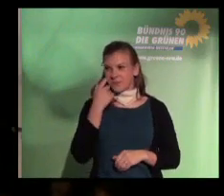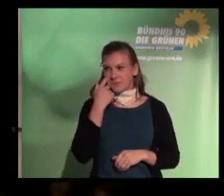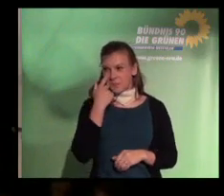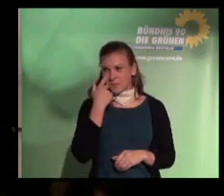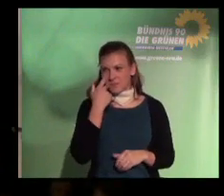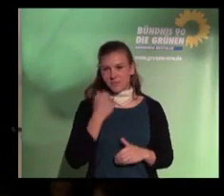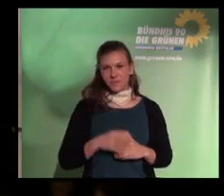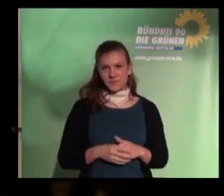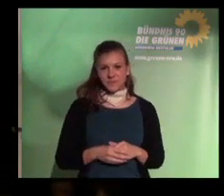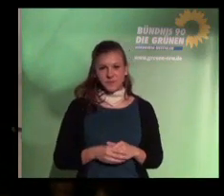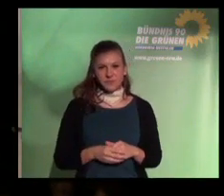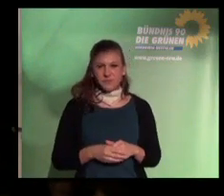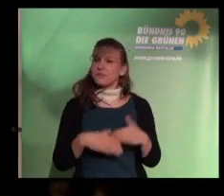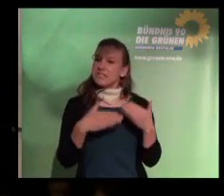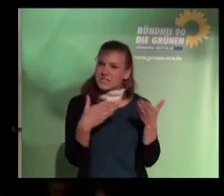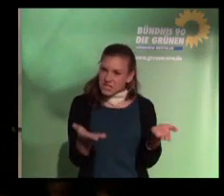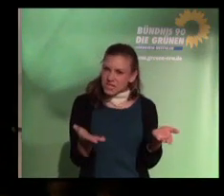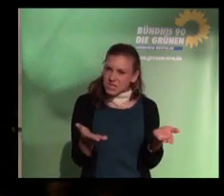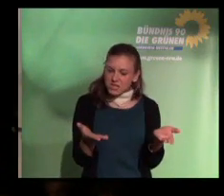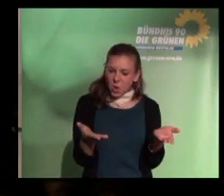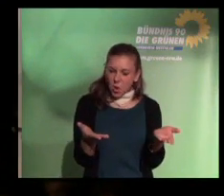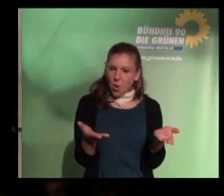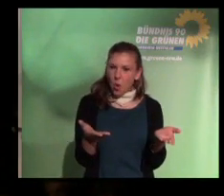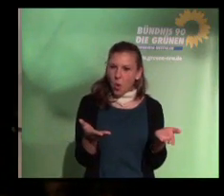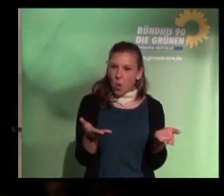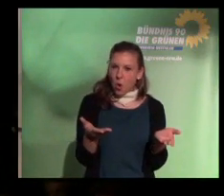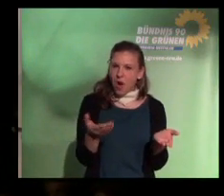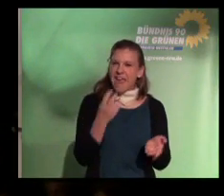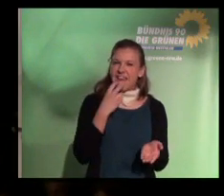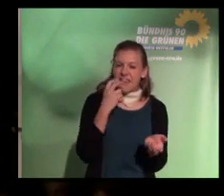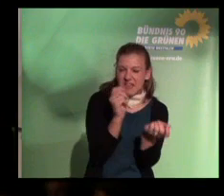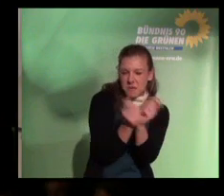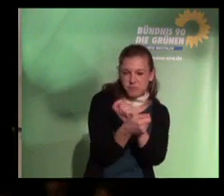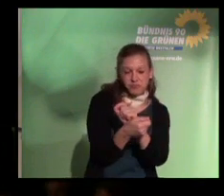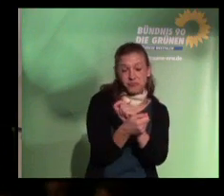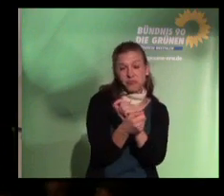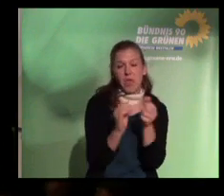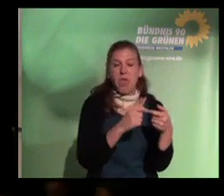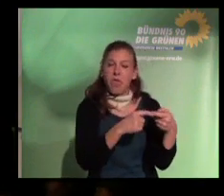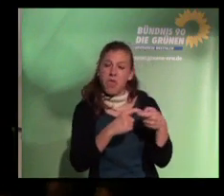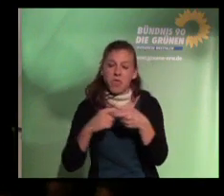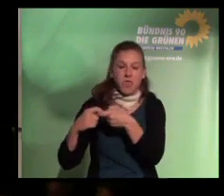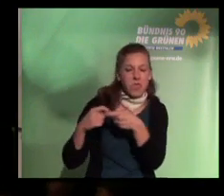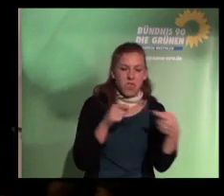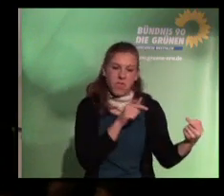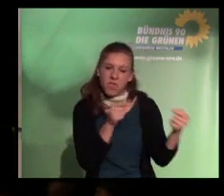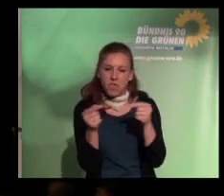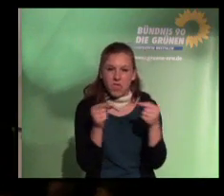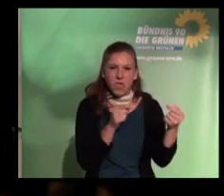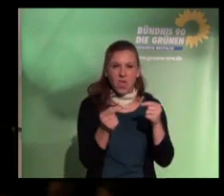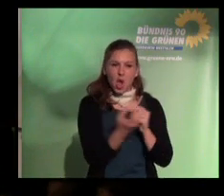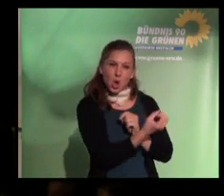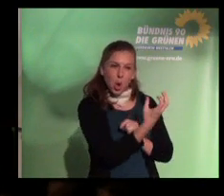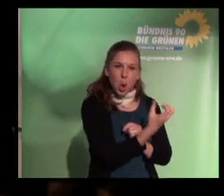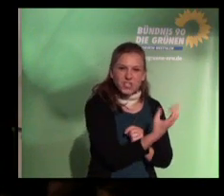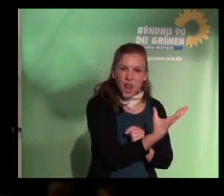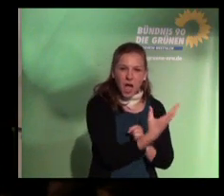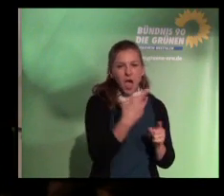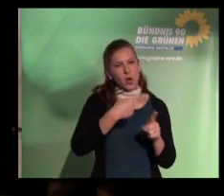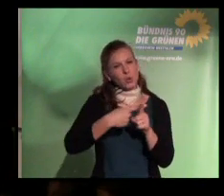Ja, und bei der Energiewende, da gibt es ein zähes Ringen zwischen den Kollegen Philipp Rösler und